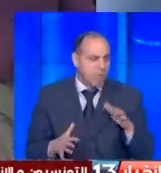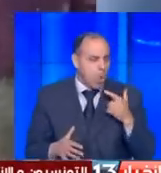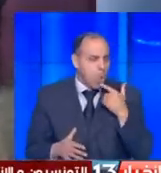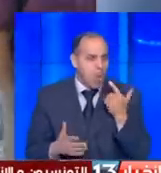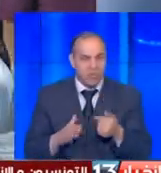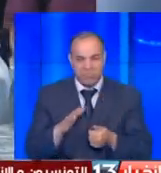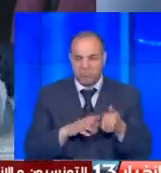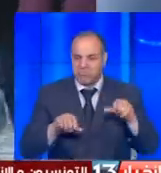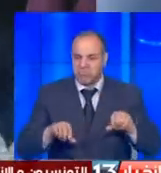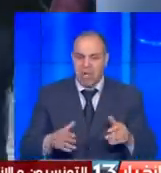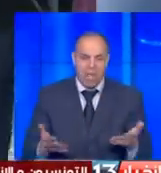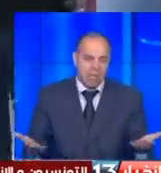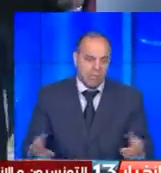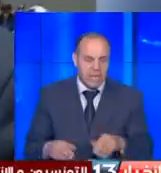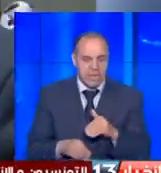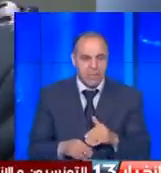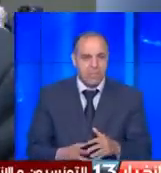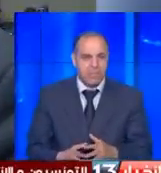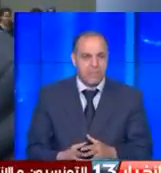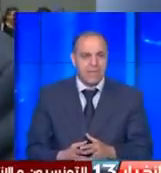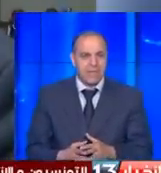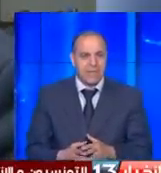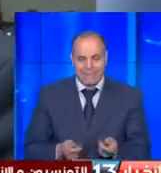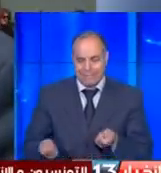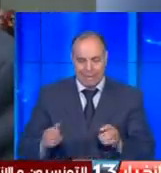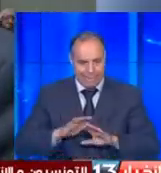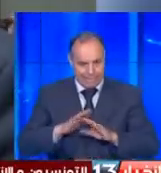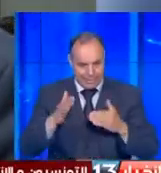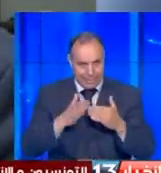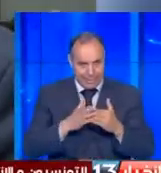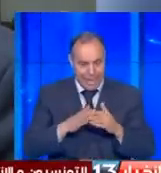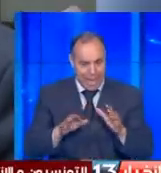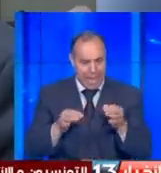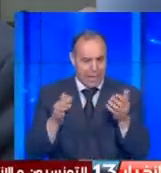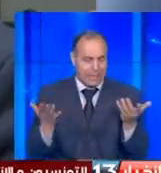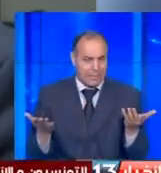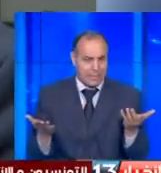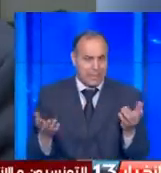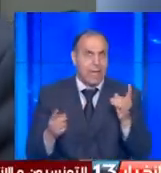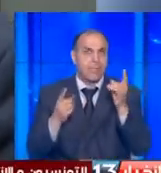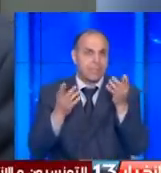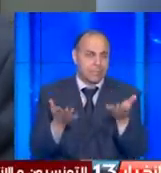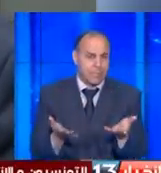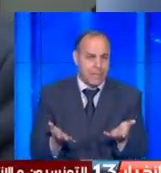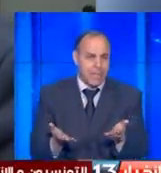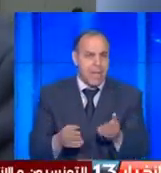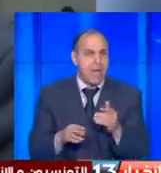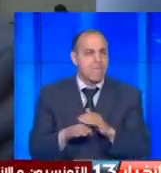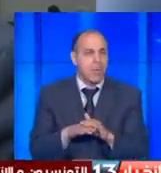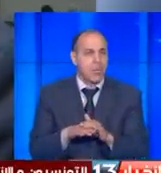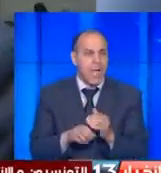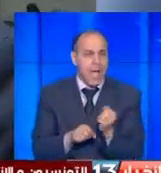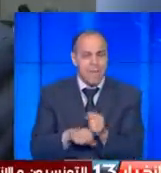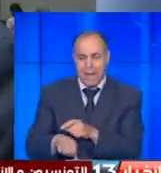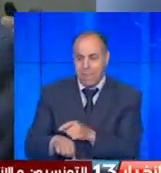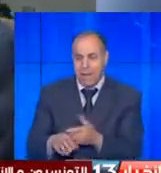عدم نجاح هذا الاستحقاق الانتخابي. ويزون من التجاذبات السياسية ماذا بينا نوصل الحل على الأقل يا رسول الله فيما يخص معناها الأعمال